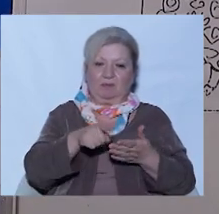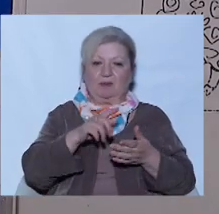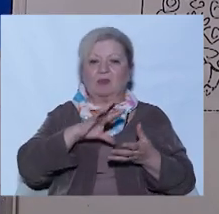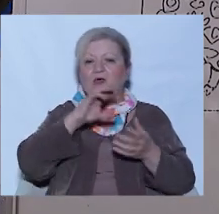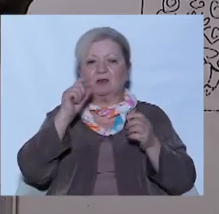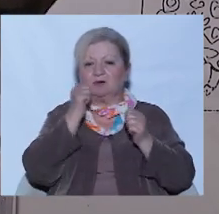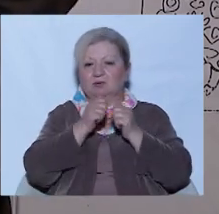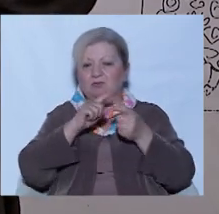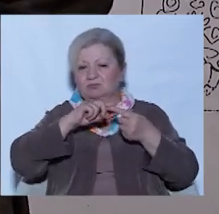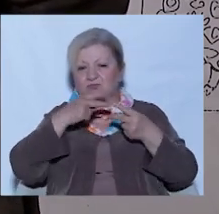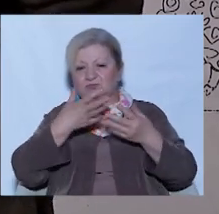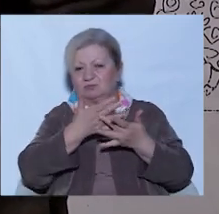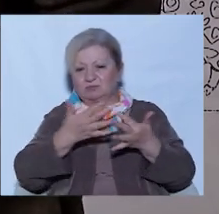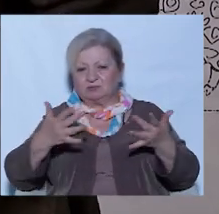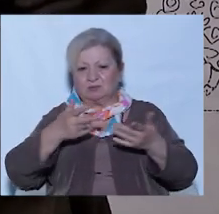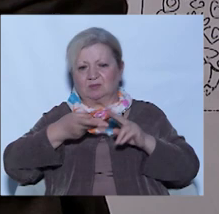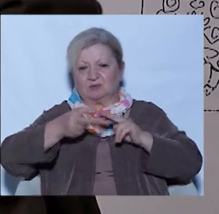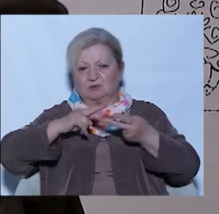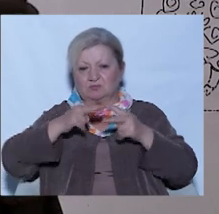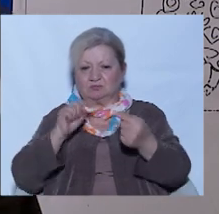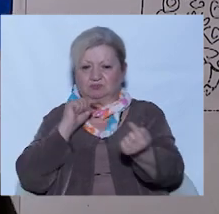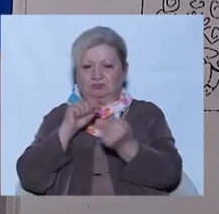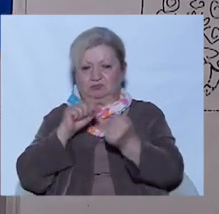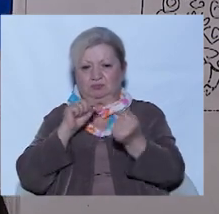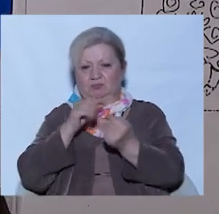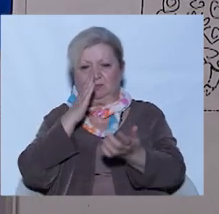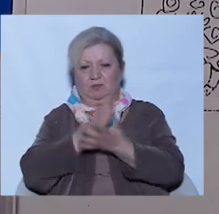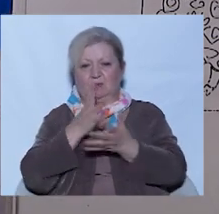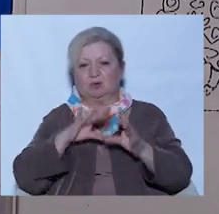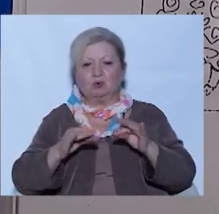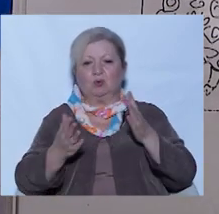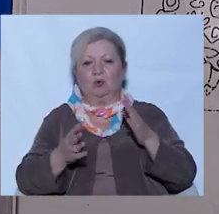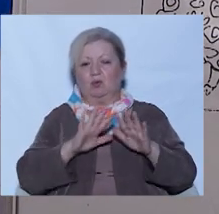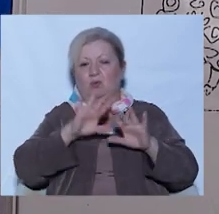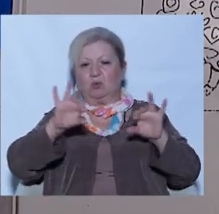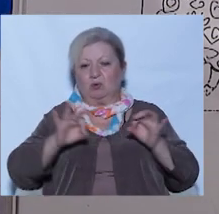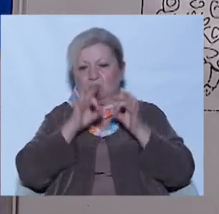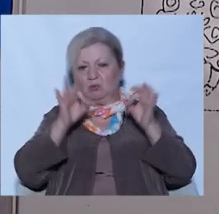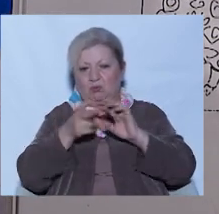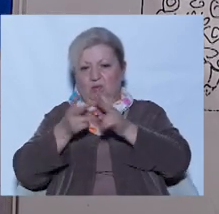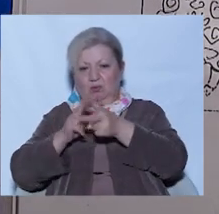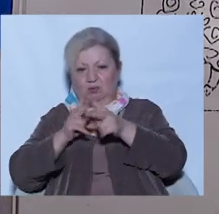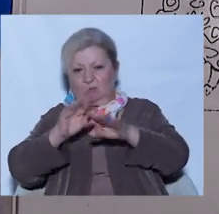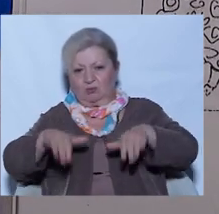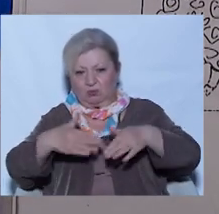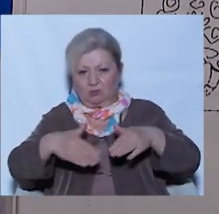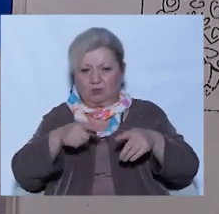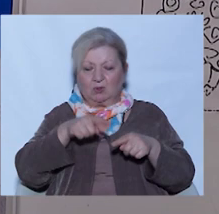ცვლილებას ეწინააღმდეგება, ანუ ინერციას იწვევს თითქოს. თუ არაფერი არ იცვლება, არც არაფერი არ ხდება. როგორც